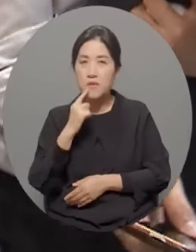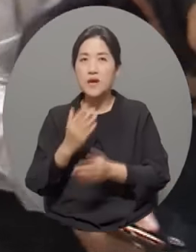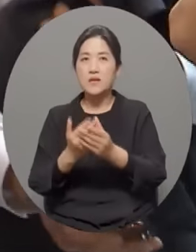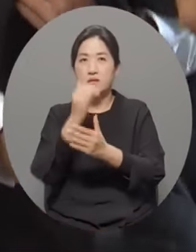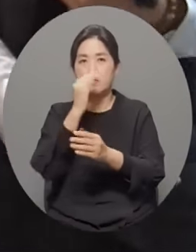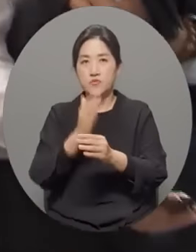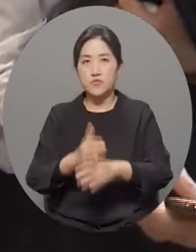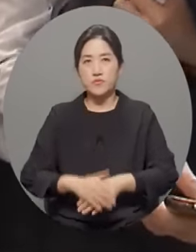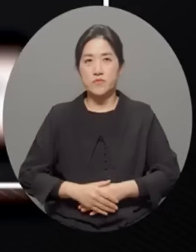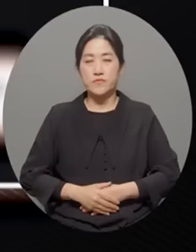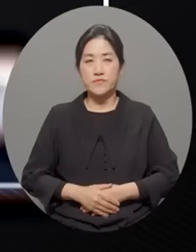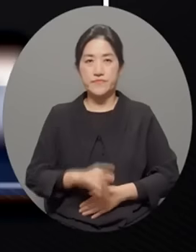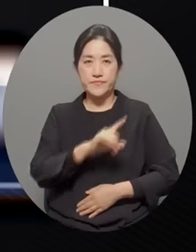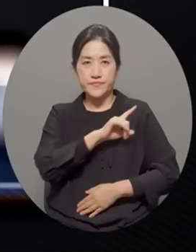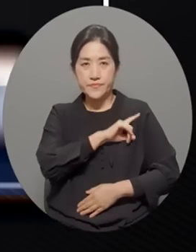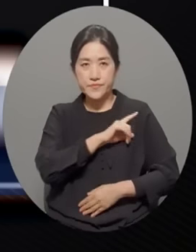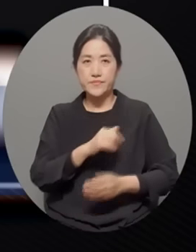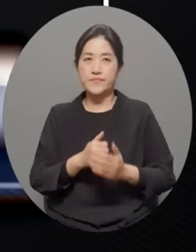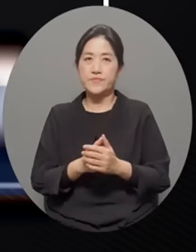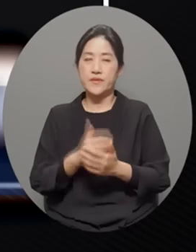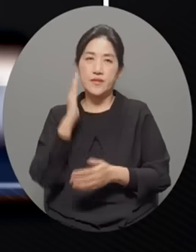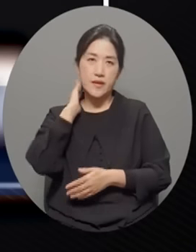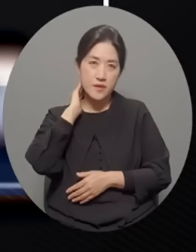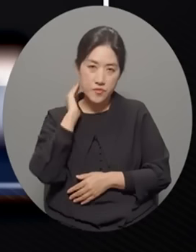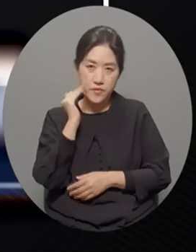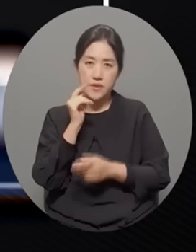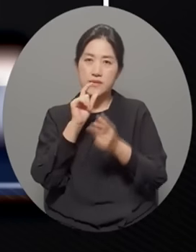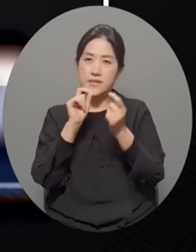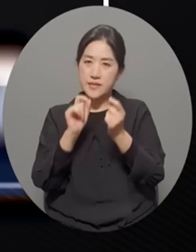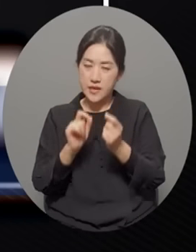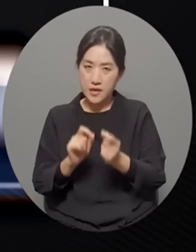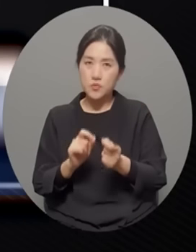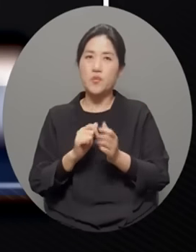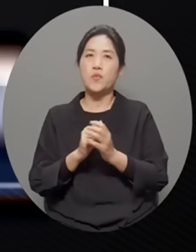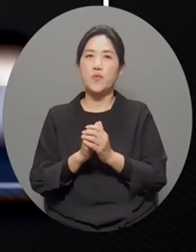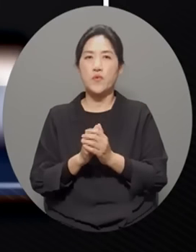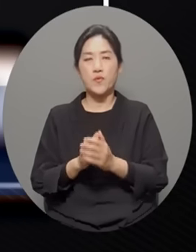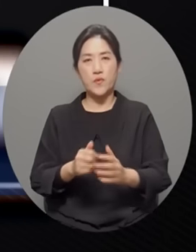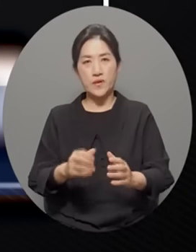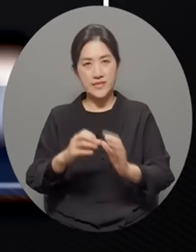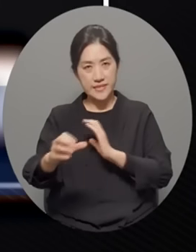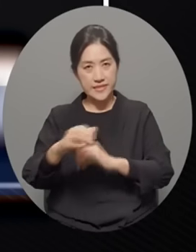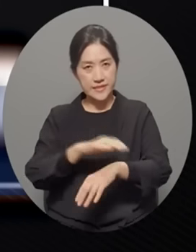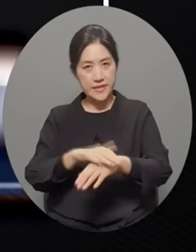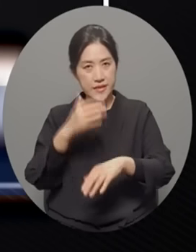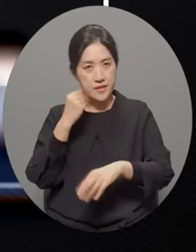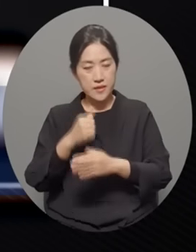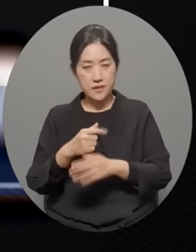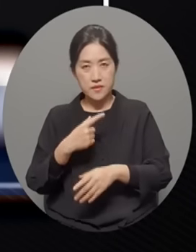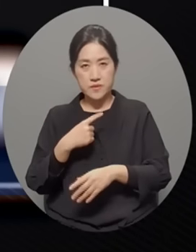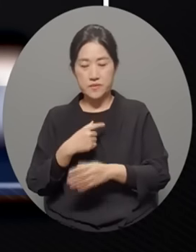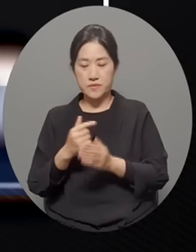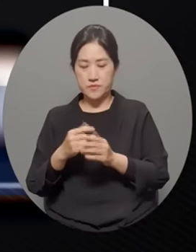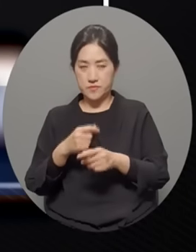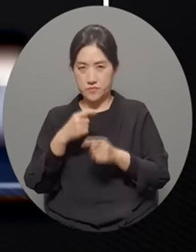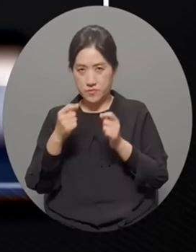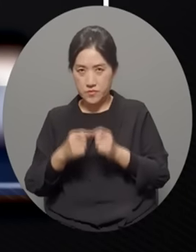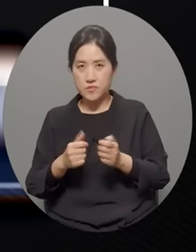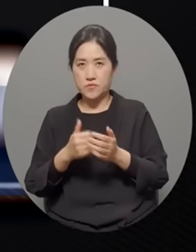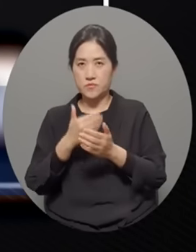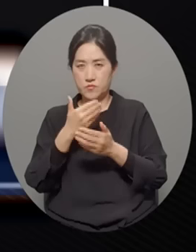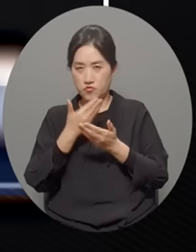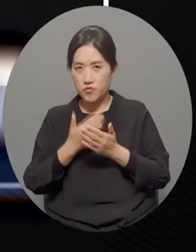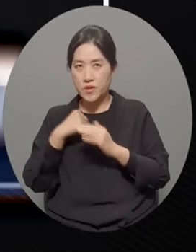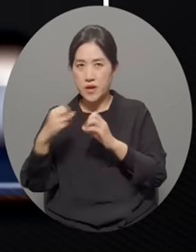있습니다 가장 대통령과 가까운 사람 얘기가 잘 통하고 긴밀한 얘기를 할 수 있는 그 그이 그려 수 있는